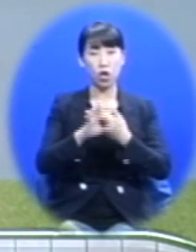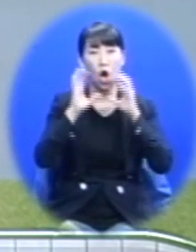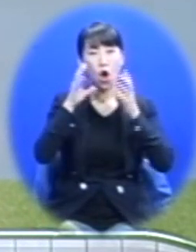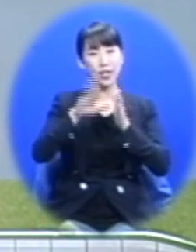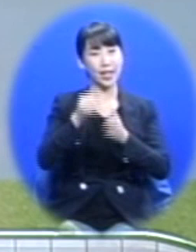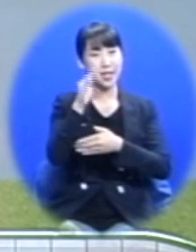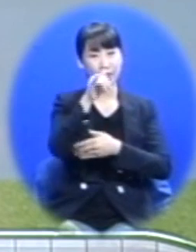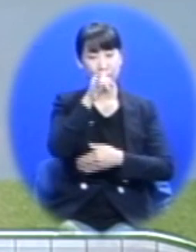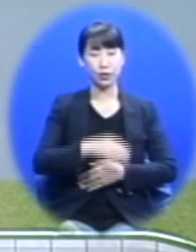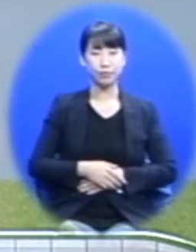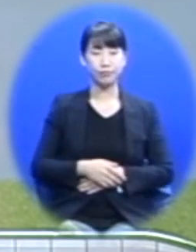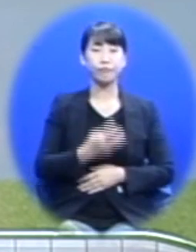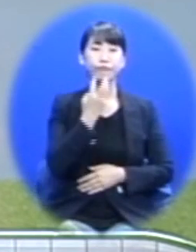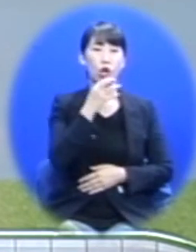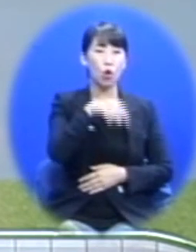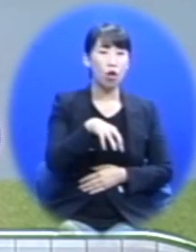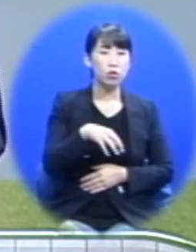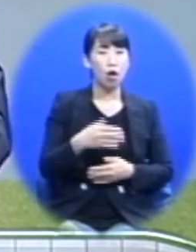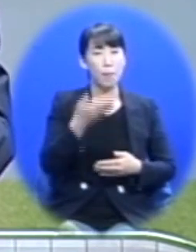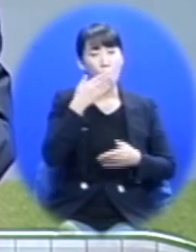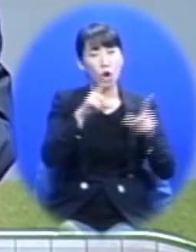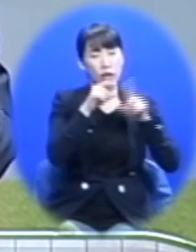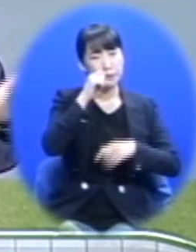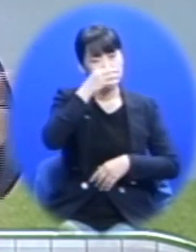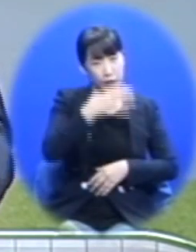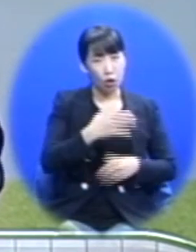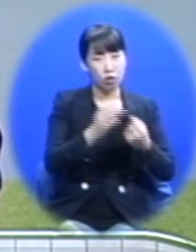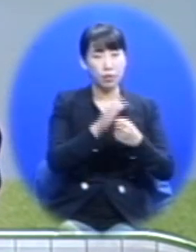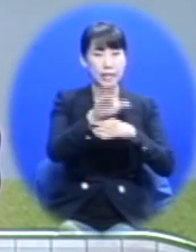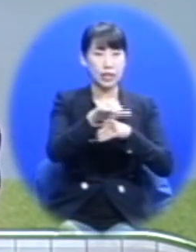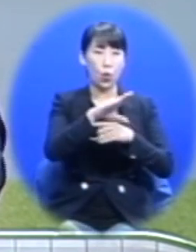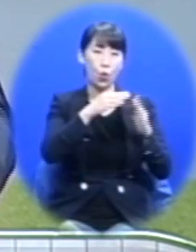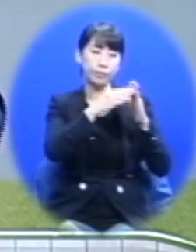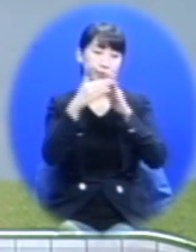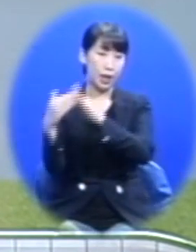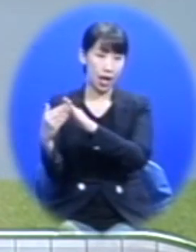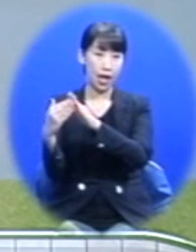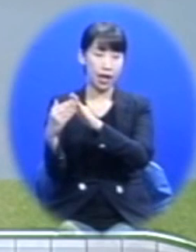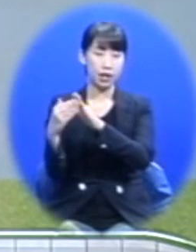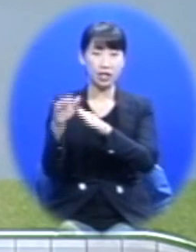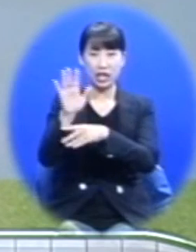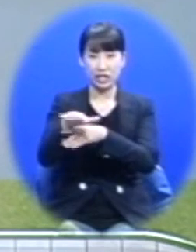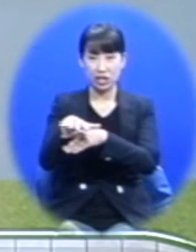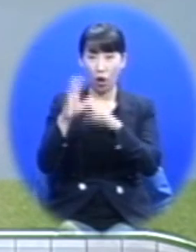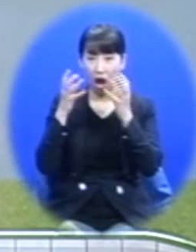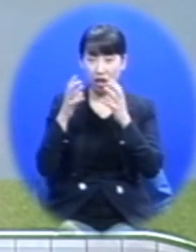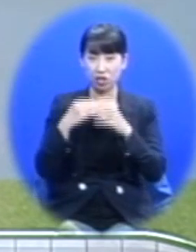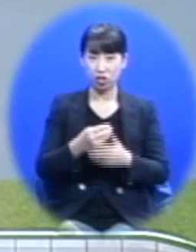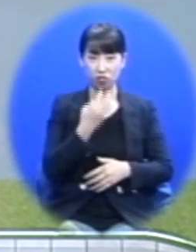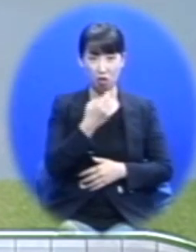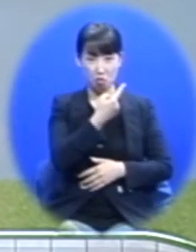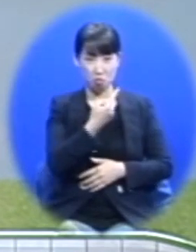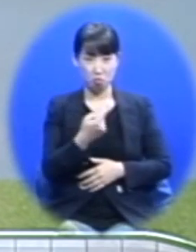서울에서 이제 살 대책이 없어서 어머니와 함께 시골로 내려갑니다. 그랬더니 시골 마을 아이들이 서울에서